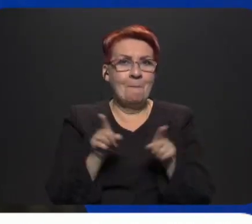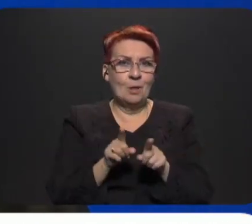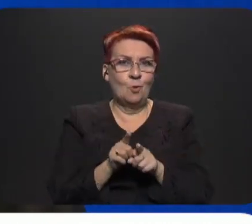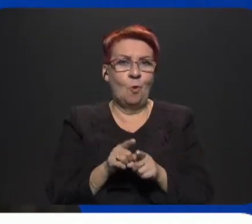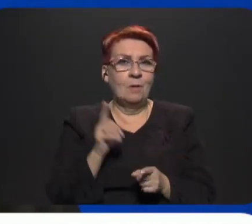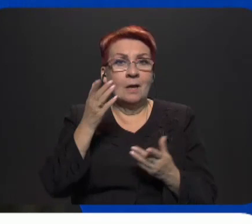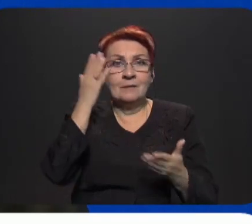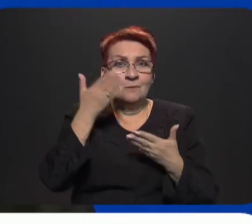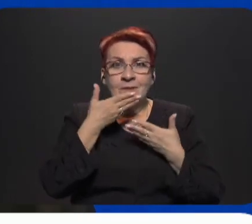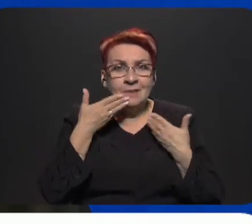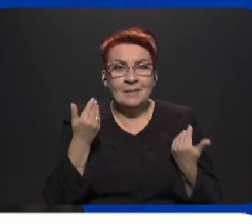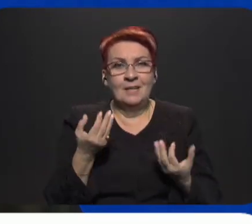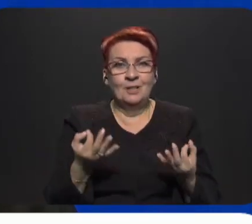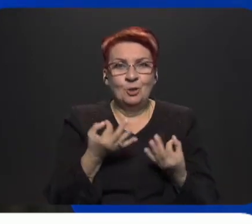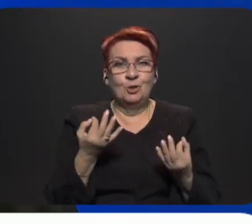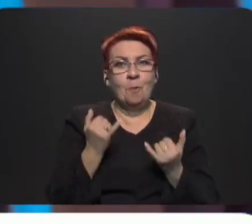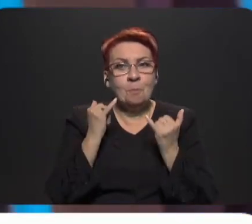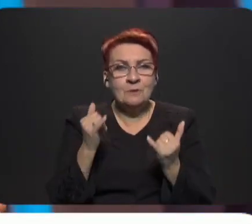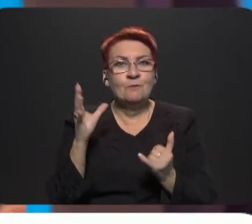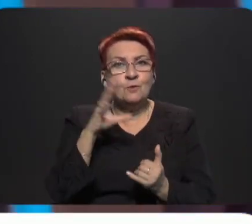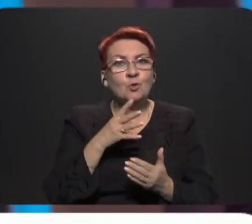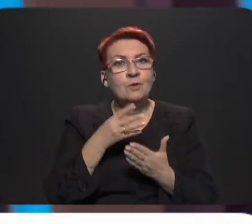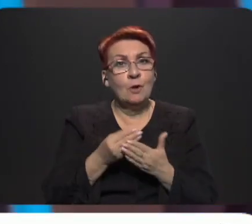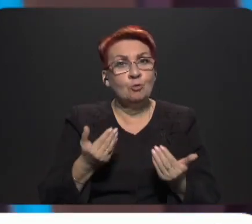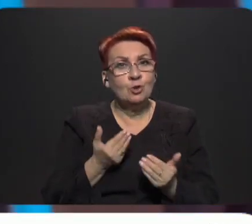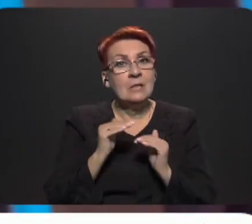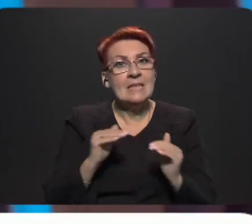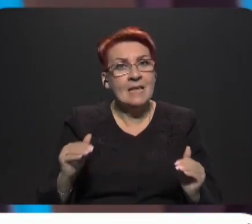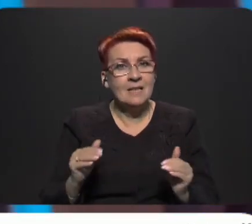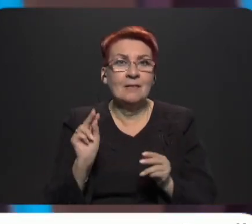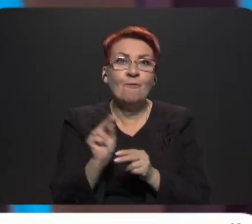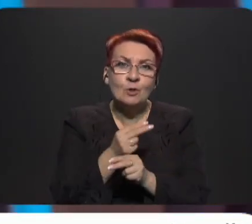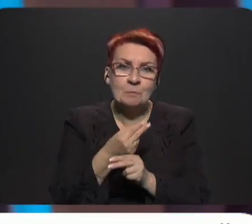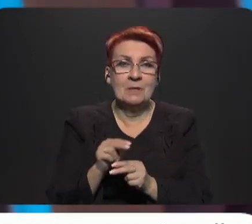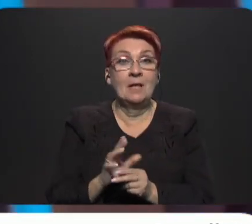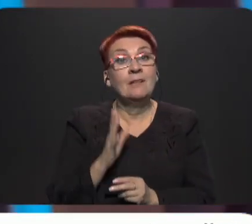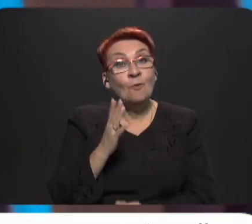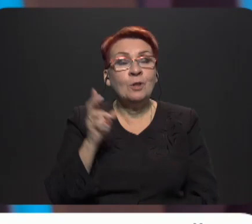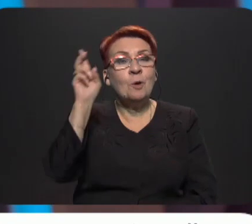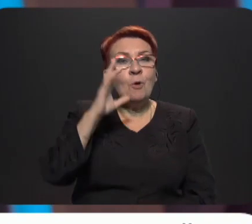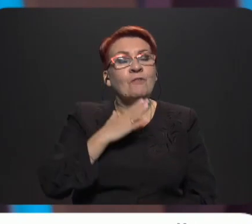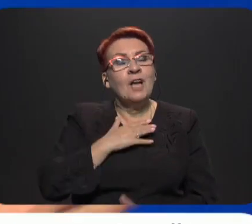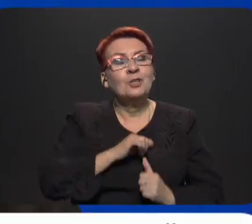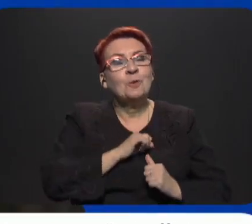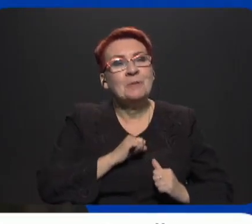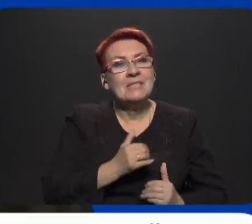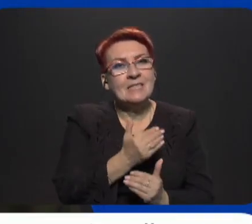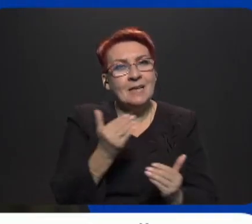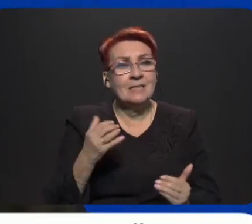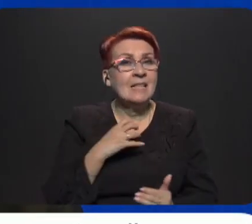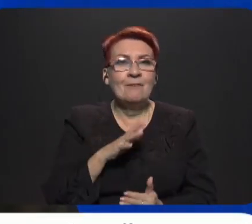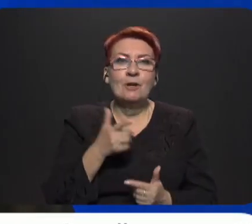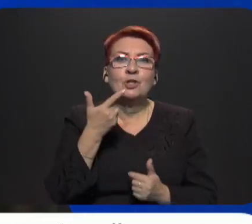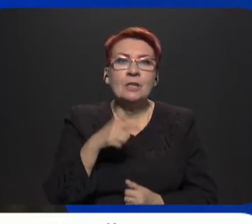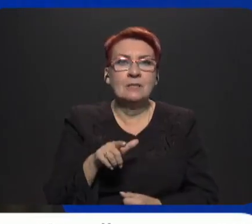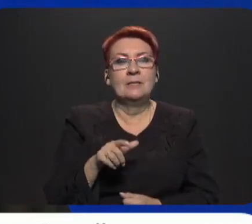ни развлечений особых, ни кругое. Они буквально посвящают да. всю свою жизнь детям, поэтому воспитанию. Все же Бог, Он в нашем сердце. И неважно, где